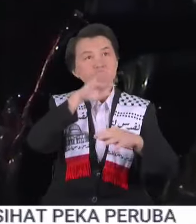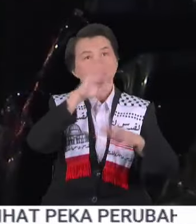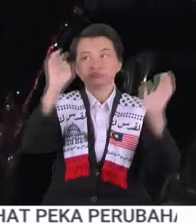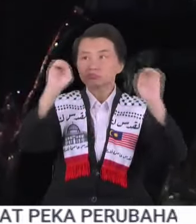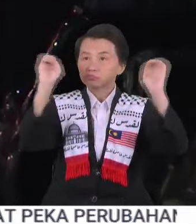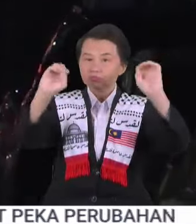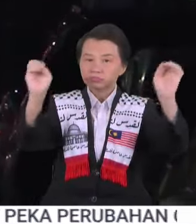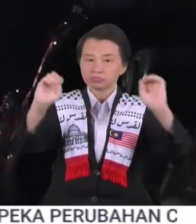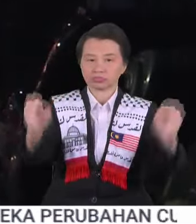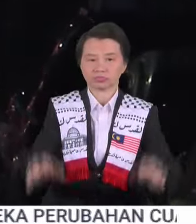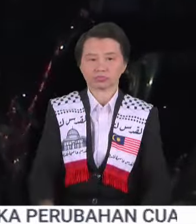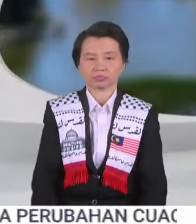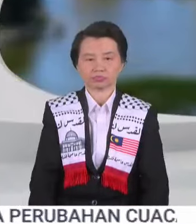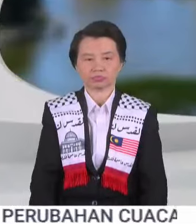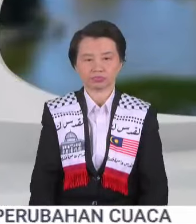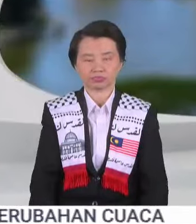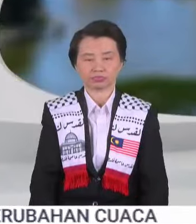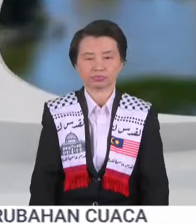api.